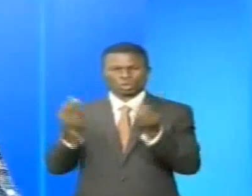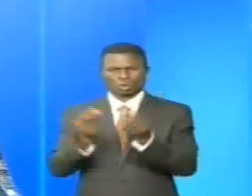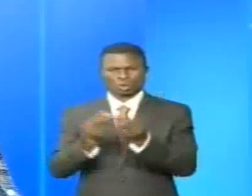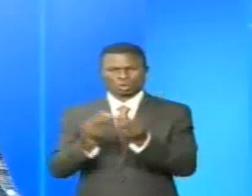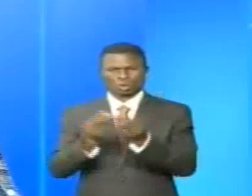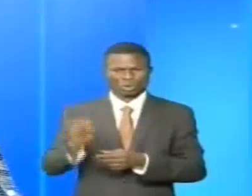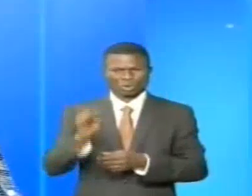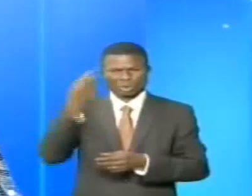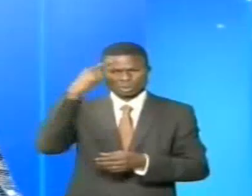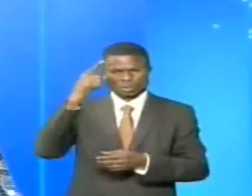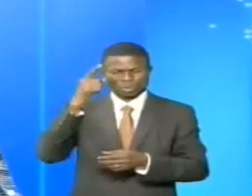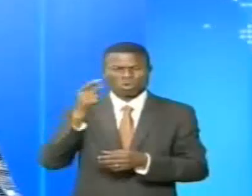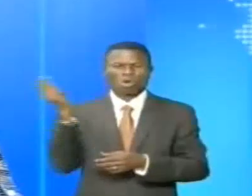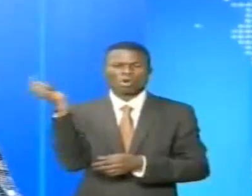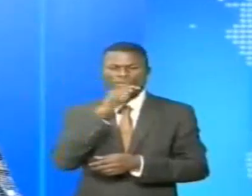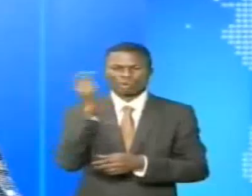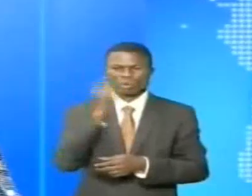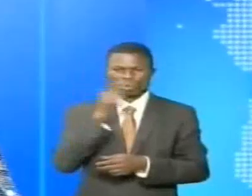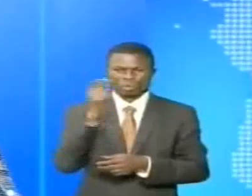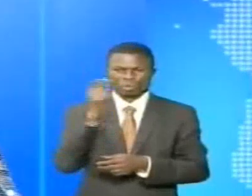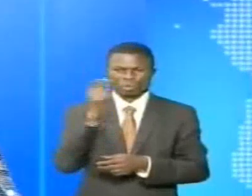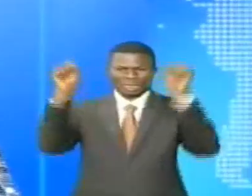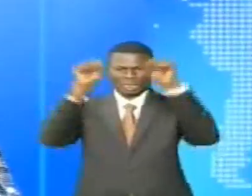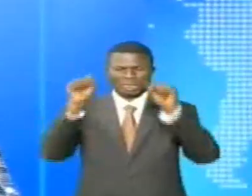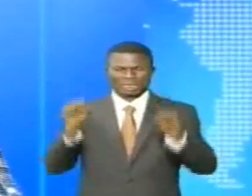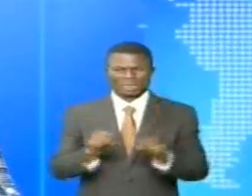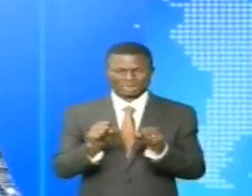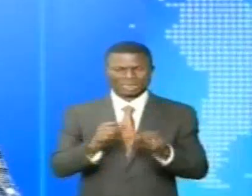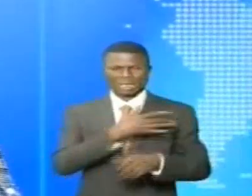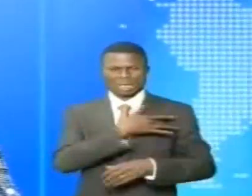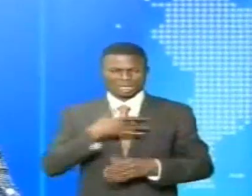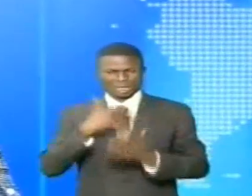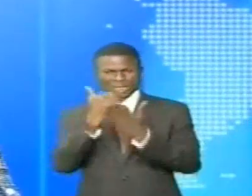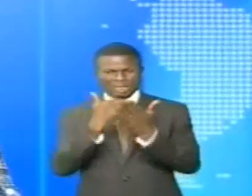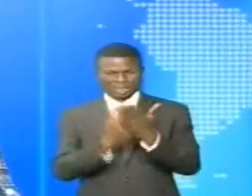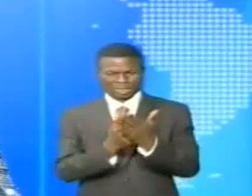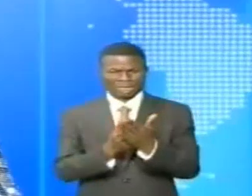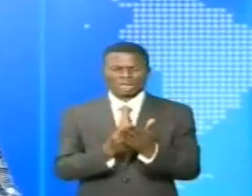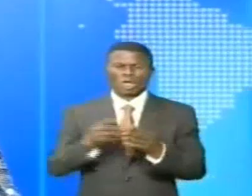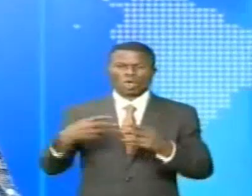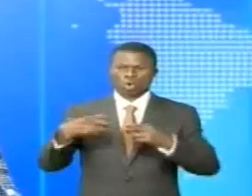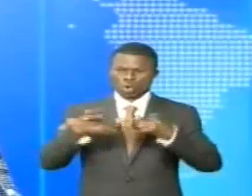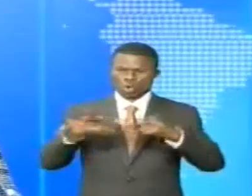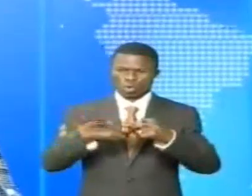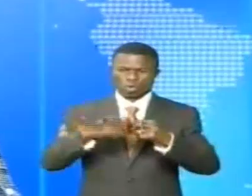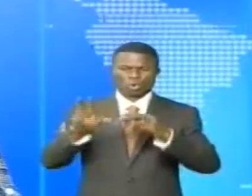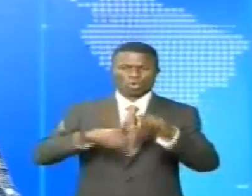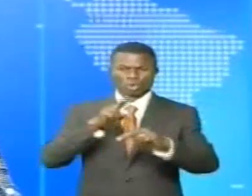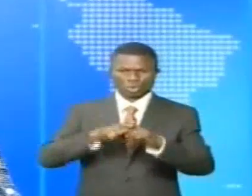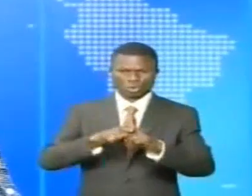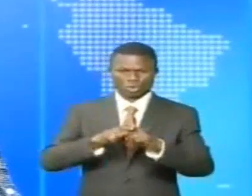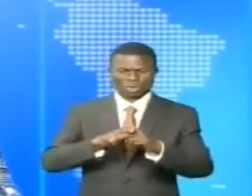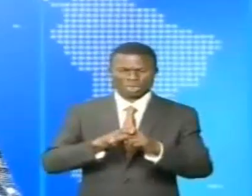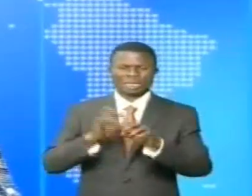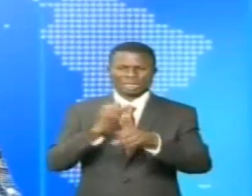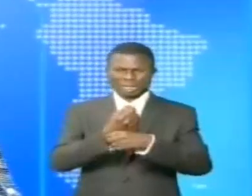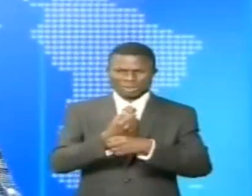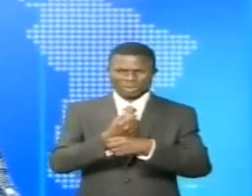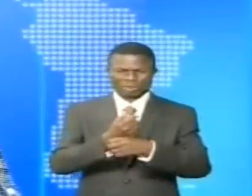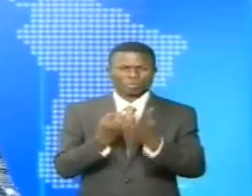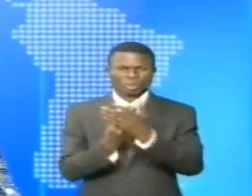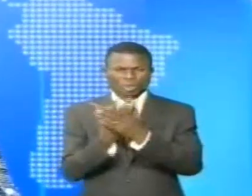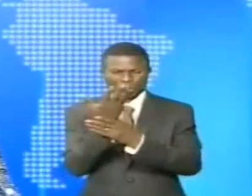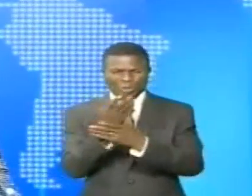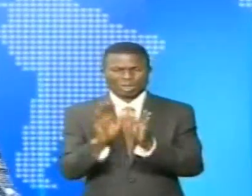pour l'implémentation d'un système d'identification biométrique national intégrant la production